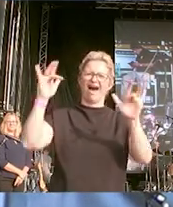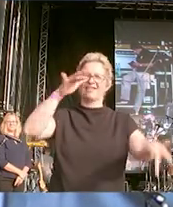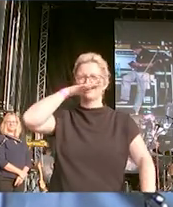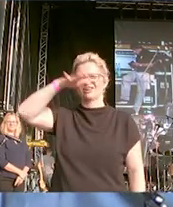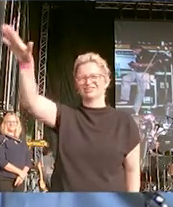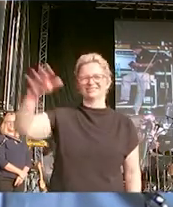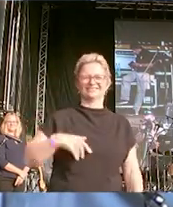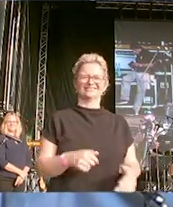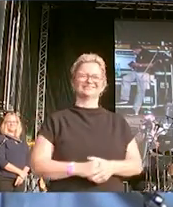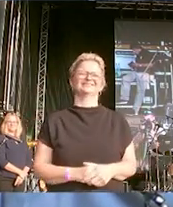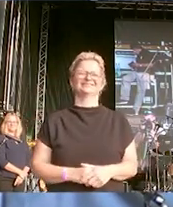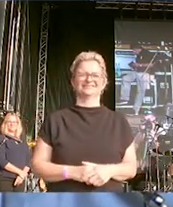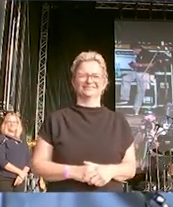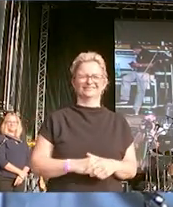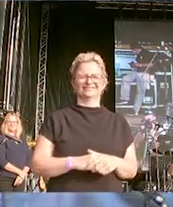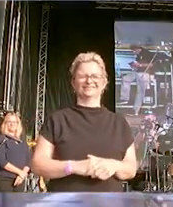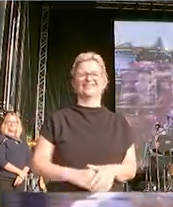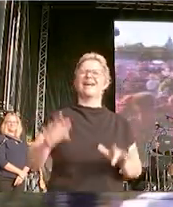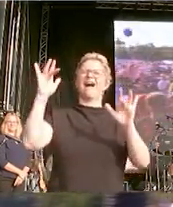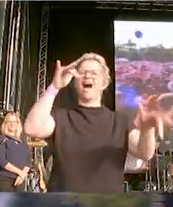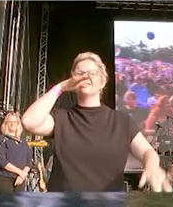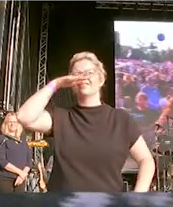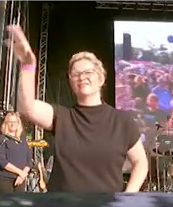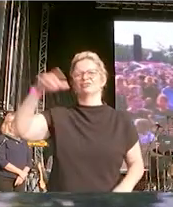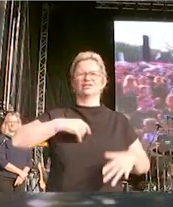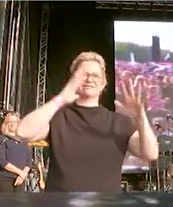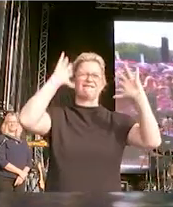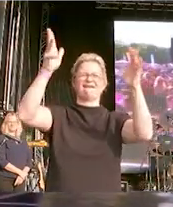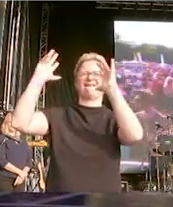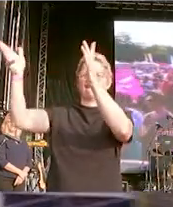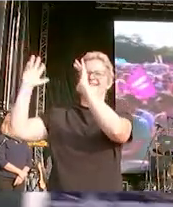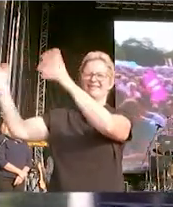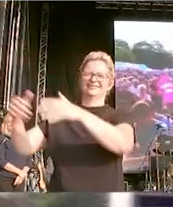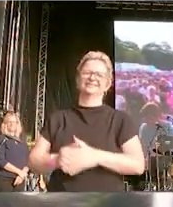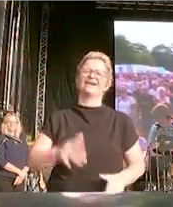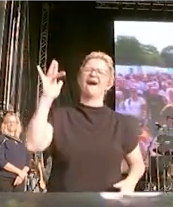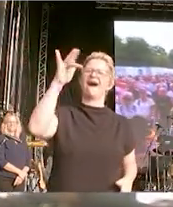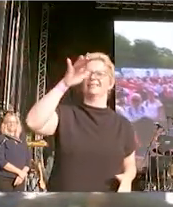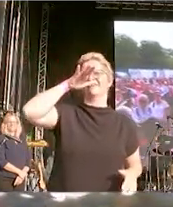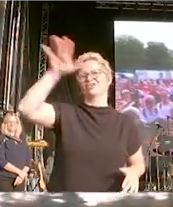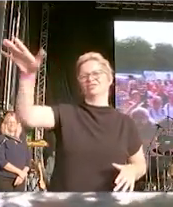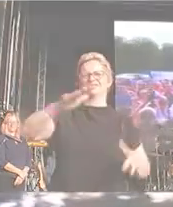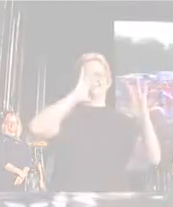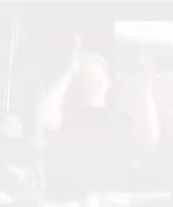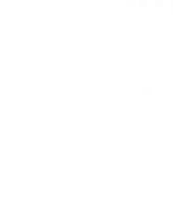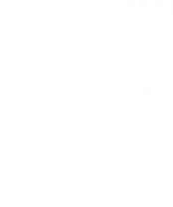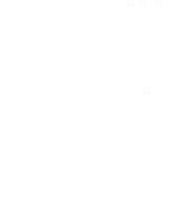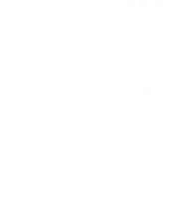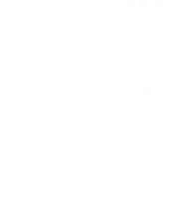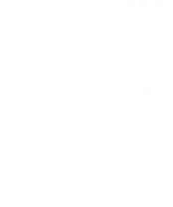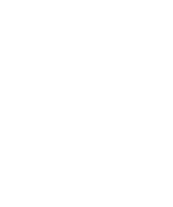Antifaschista! Yalla, yalla! Antifaschista!